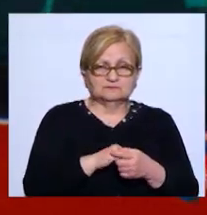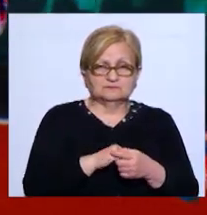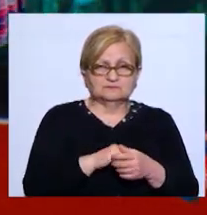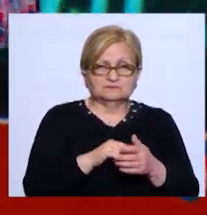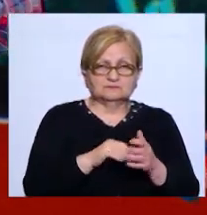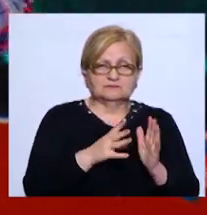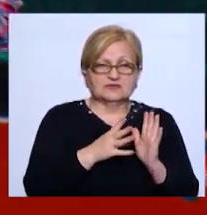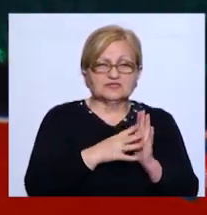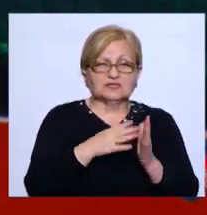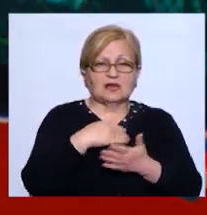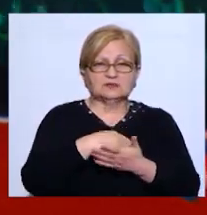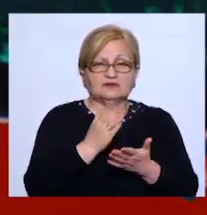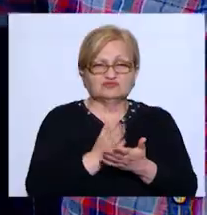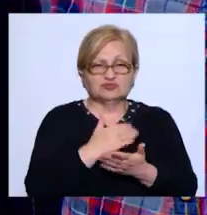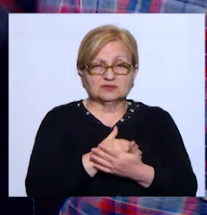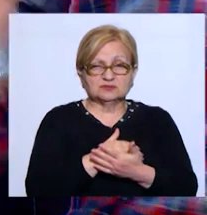9 გაიჭრა,